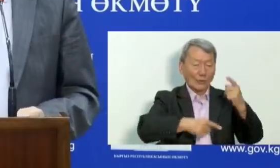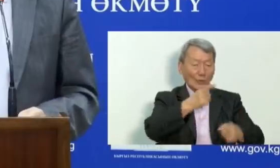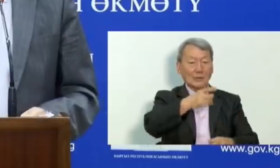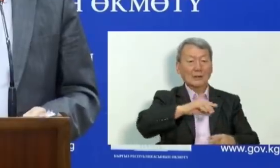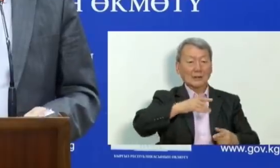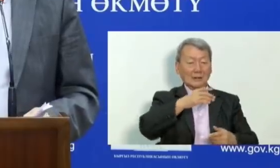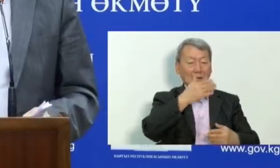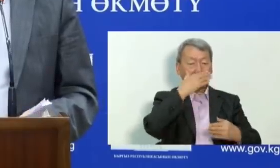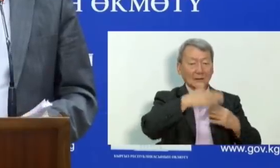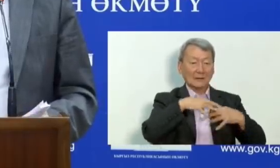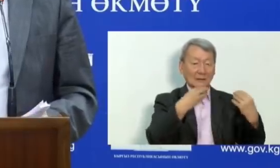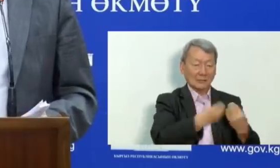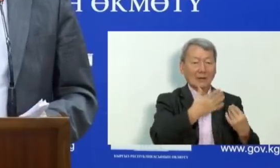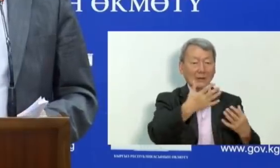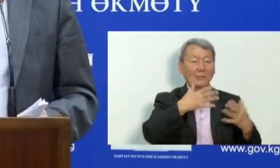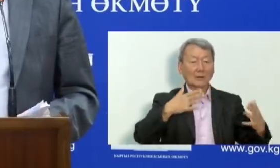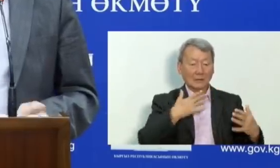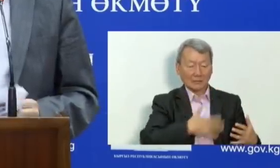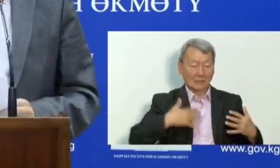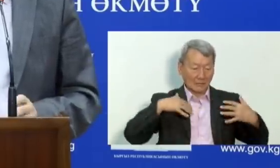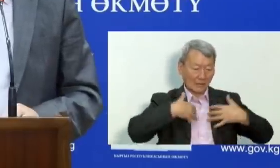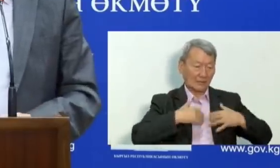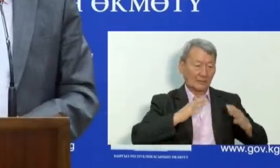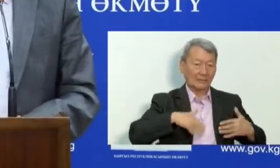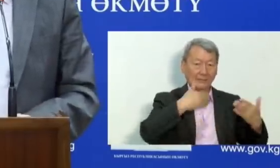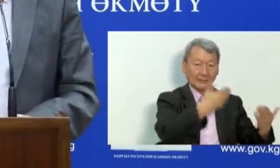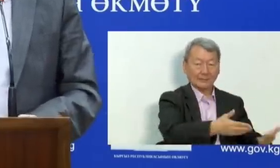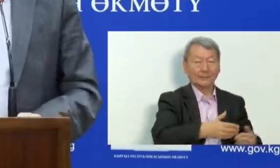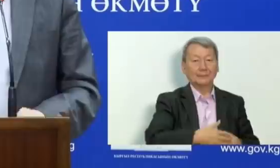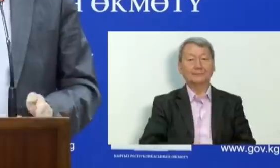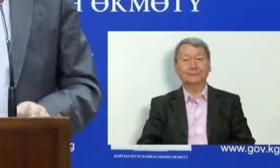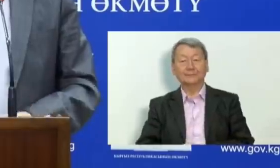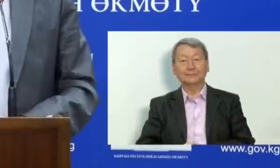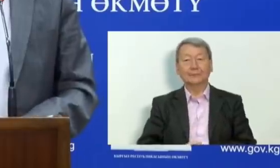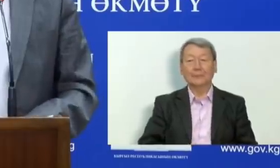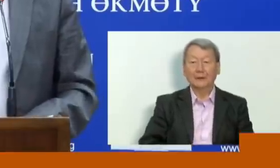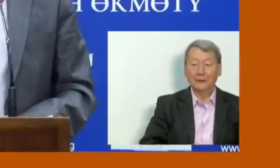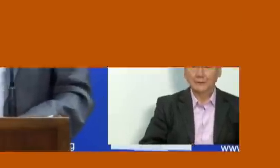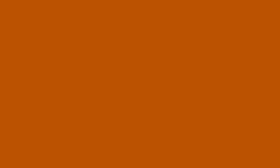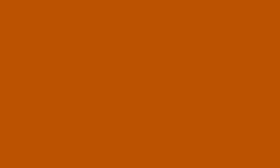булардын туугандарына ушул терең кайгыруу менен көңүл айтабыз.